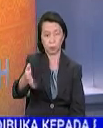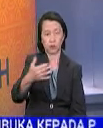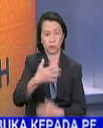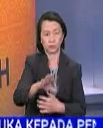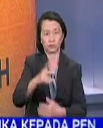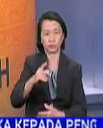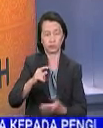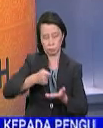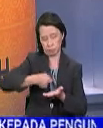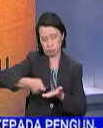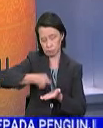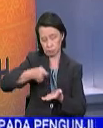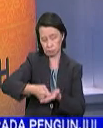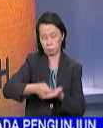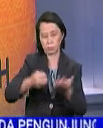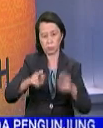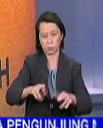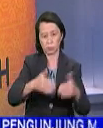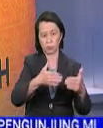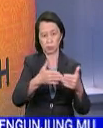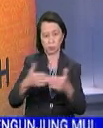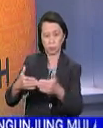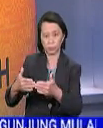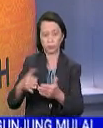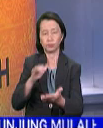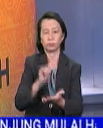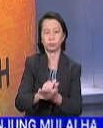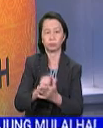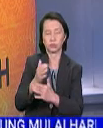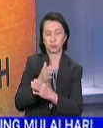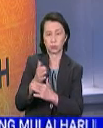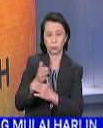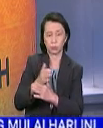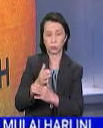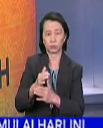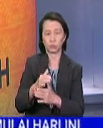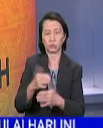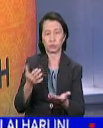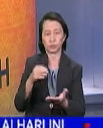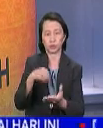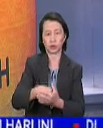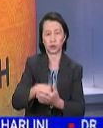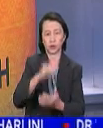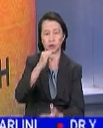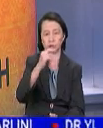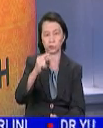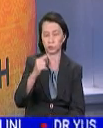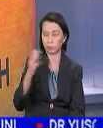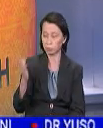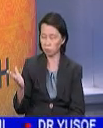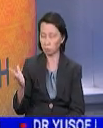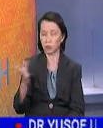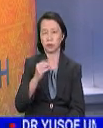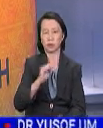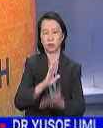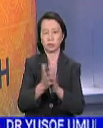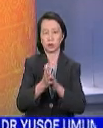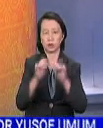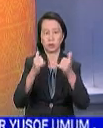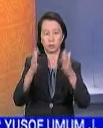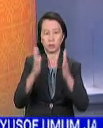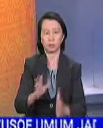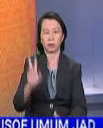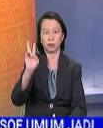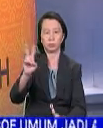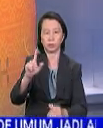selepas menandatangani kontrak lanjutan. Perkara itu dikongsikan menerusi hantaran di Instagramnya sekaligus menjadi pemain